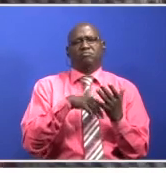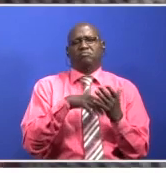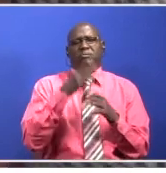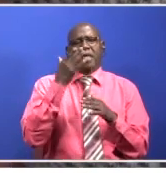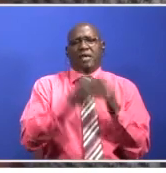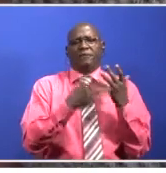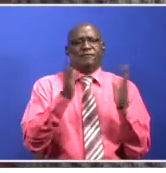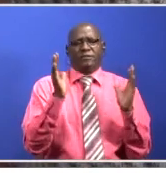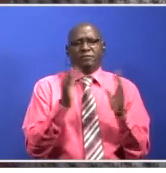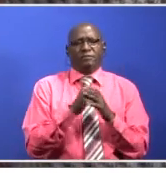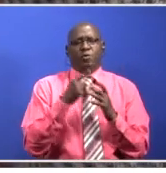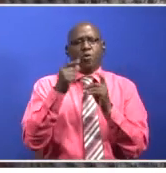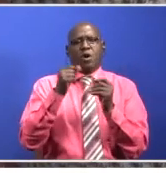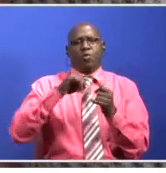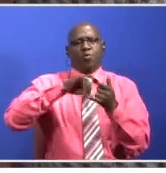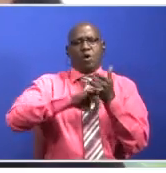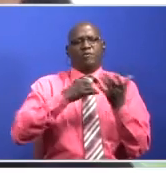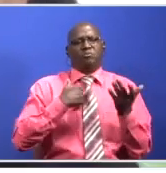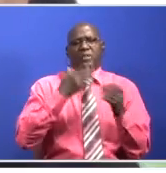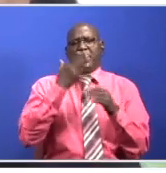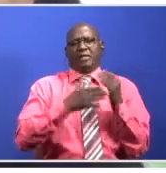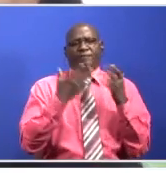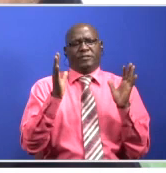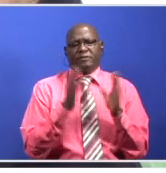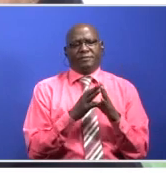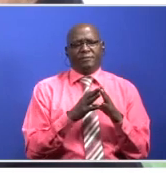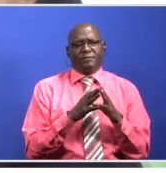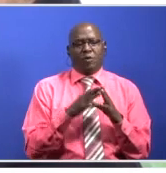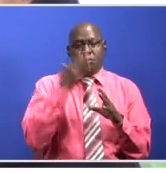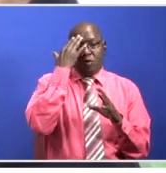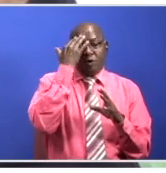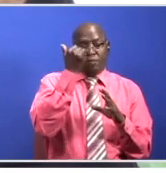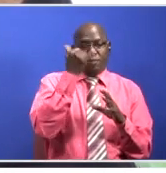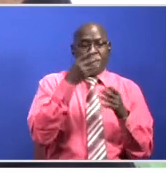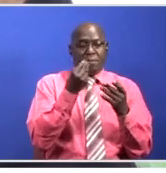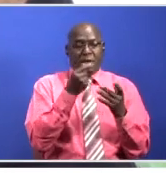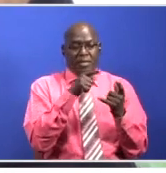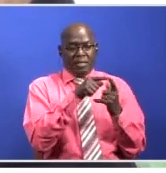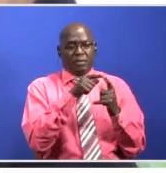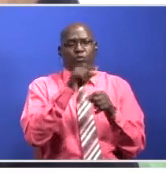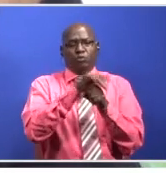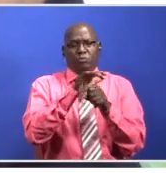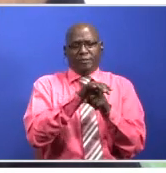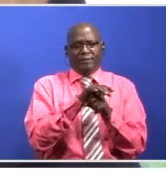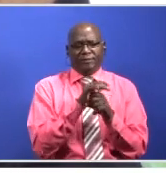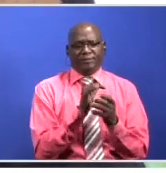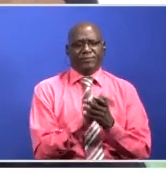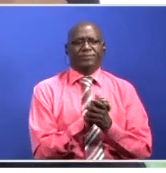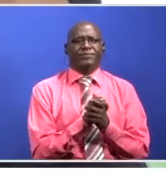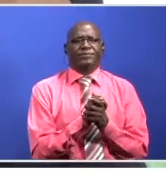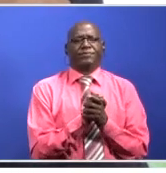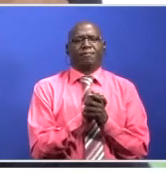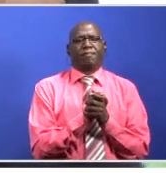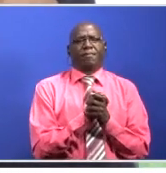mwisho, nikaambia bibi imefika mwisho, kwa sababu hiyo pesa imekuwa mingi. Sasa